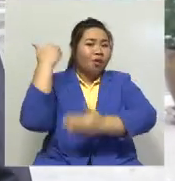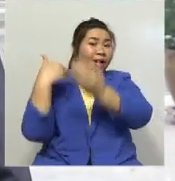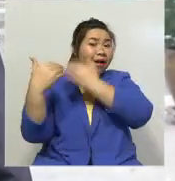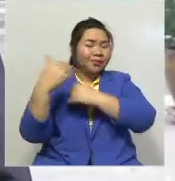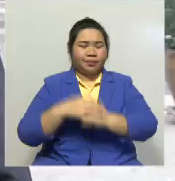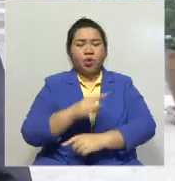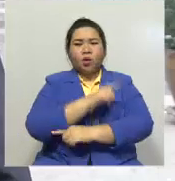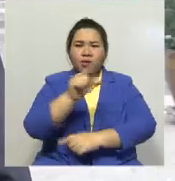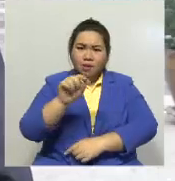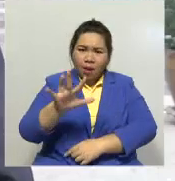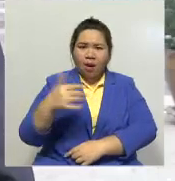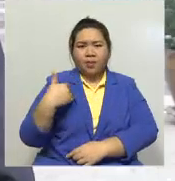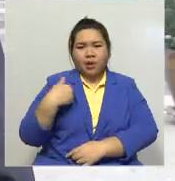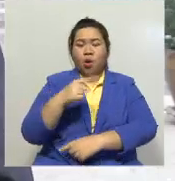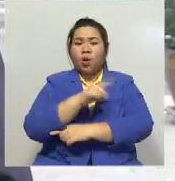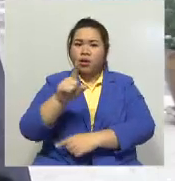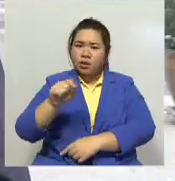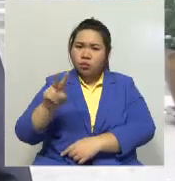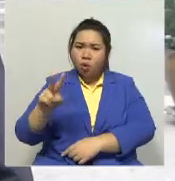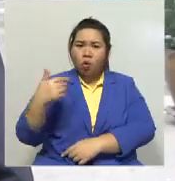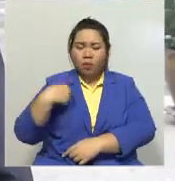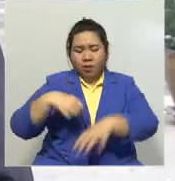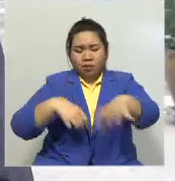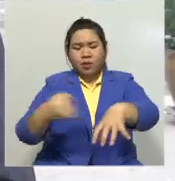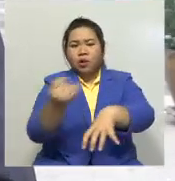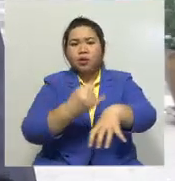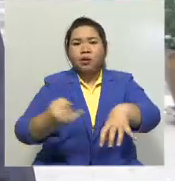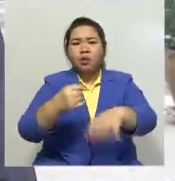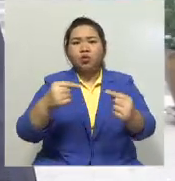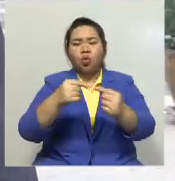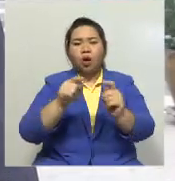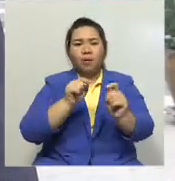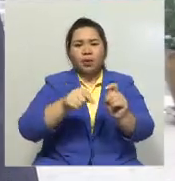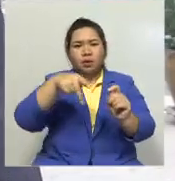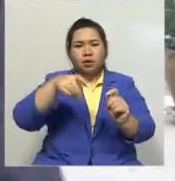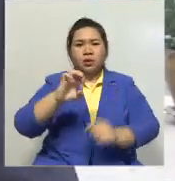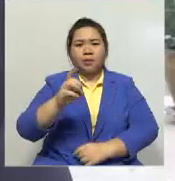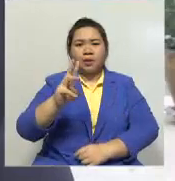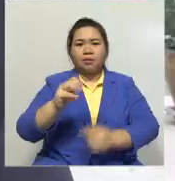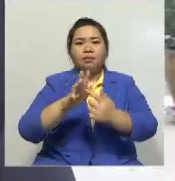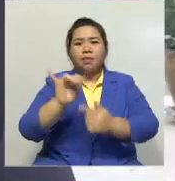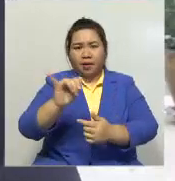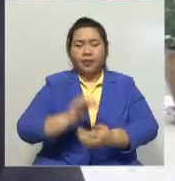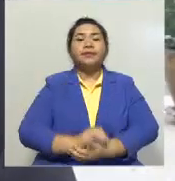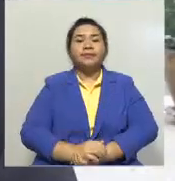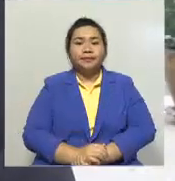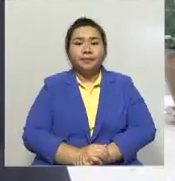วันที่22ก็ทางสำนักศิลปากรที่10ที่พิมายนะครับเหล่านี้เป็นต้นนะครับ